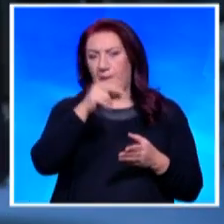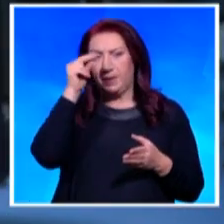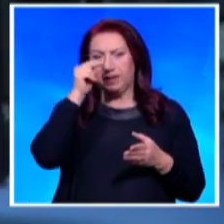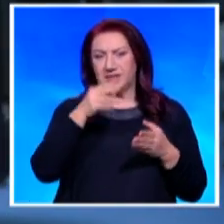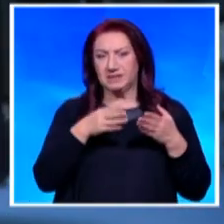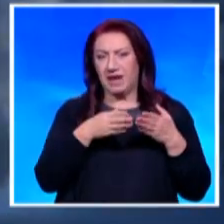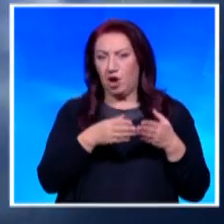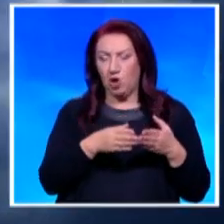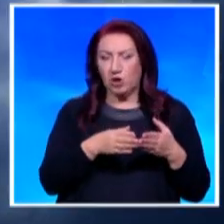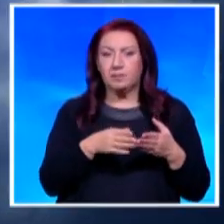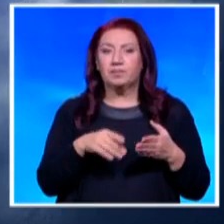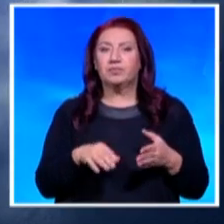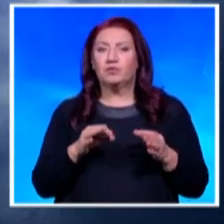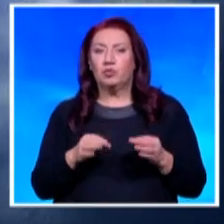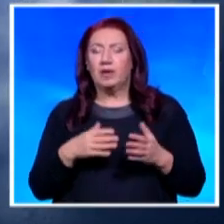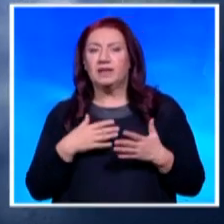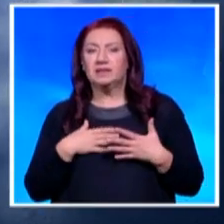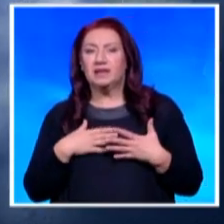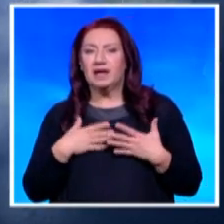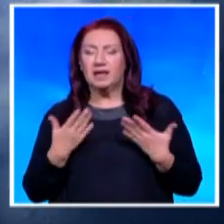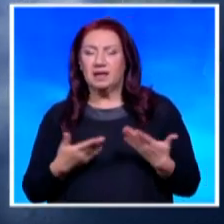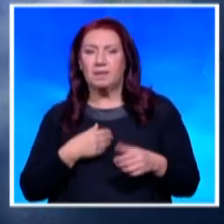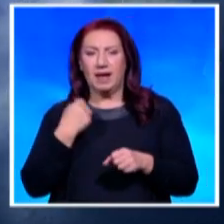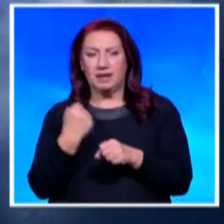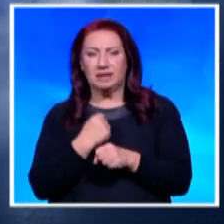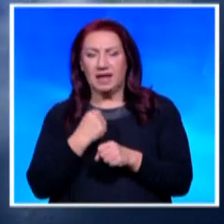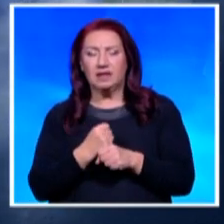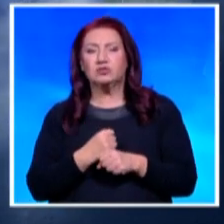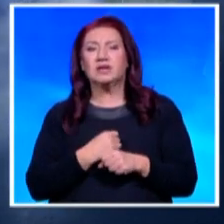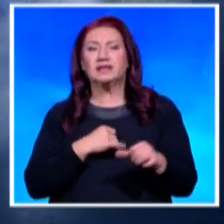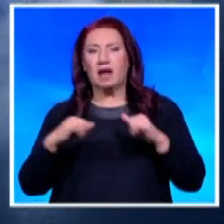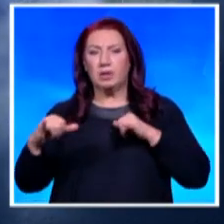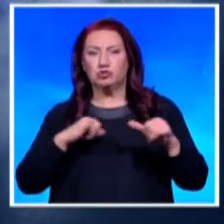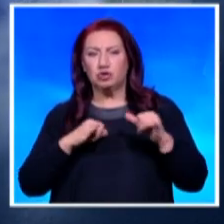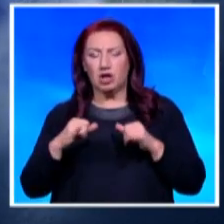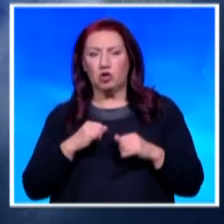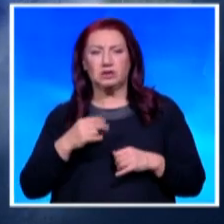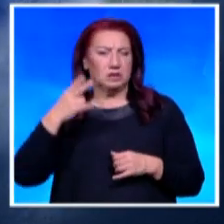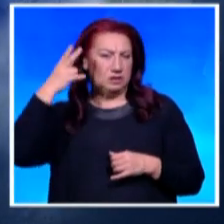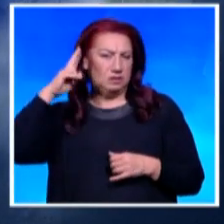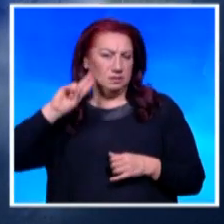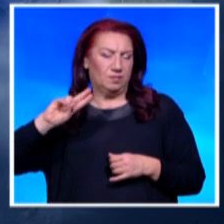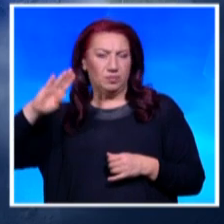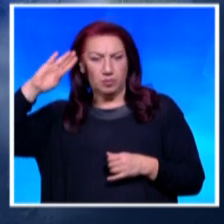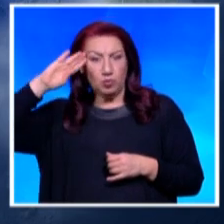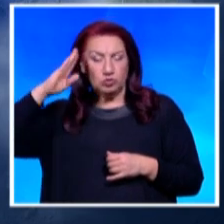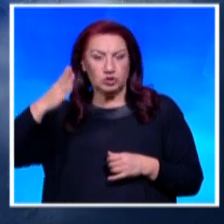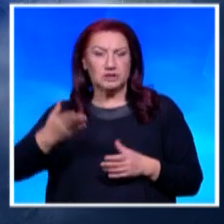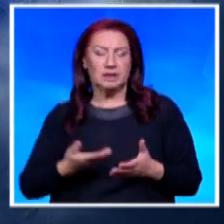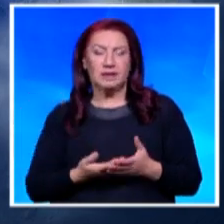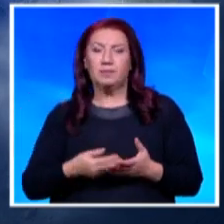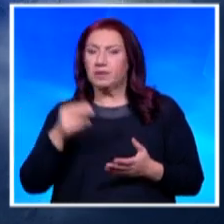е операция на международните военноморски обединени сили. Българските институции също